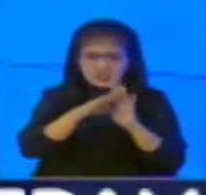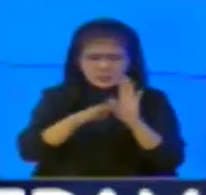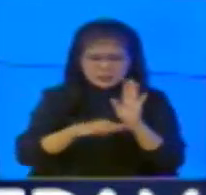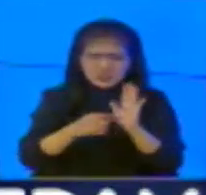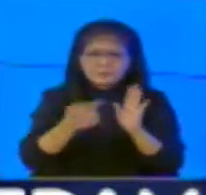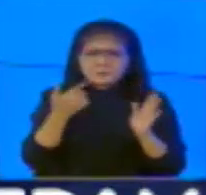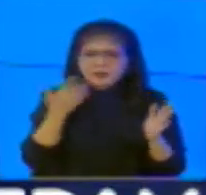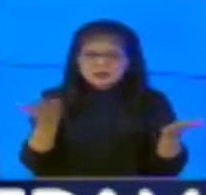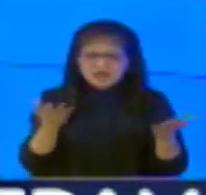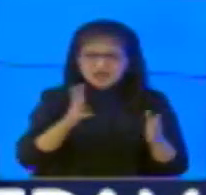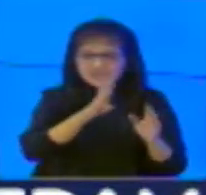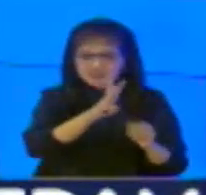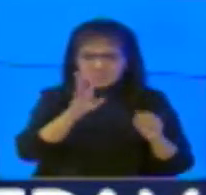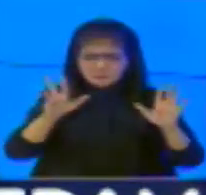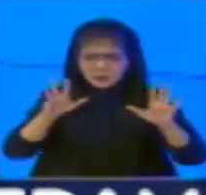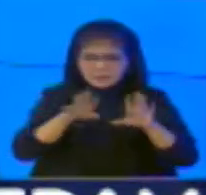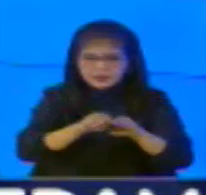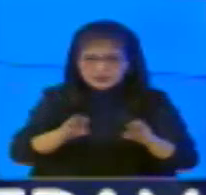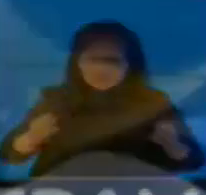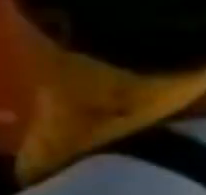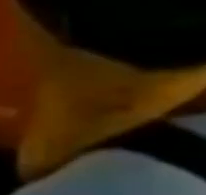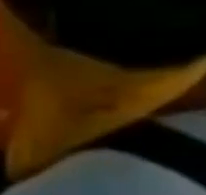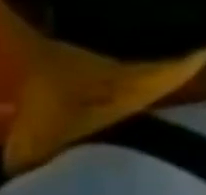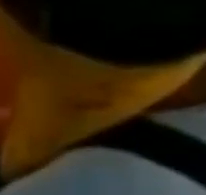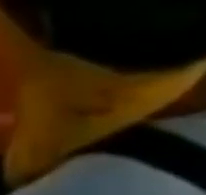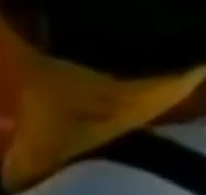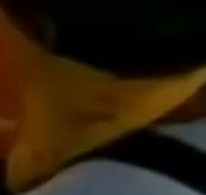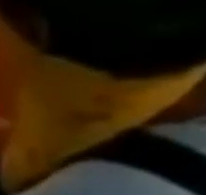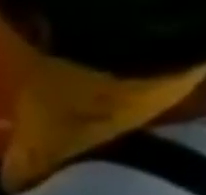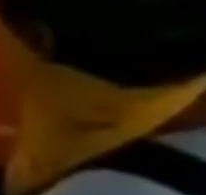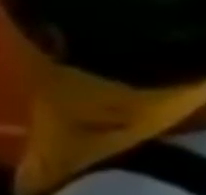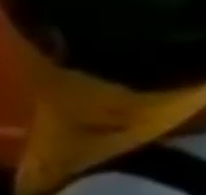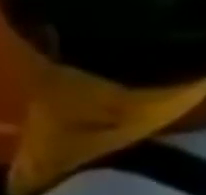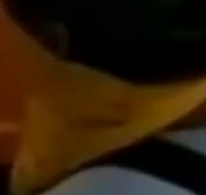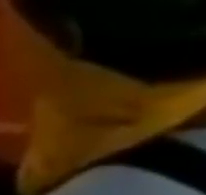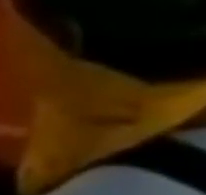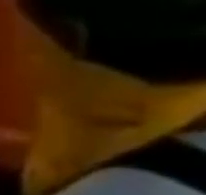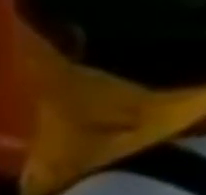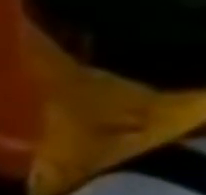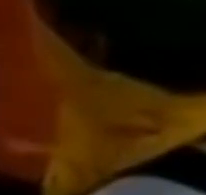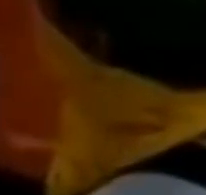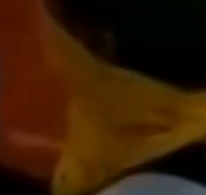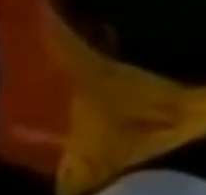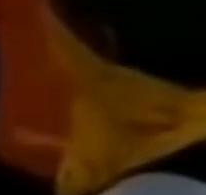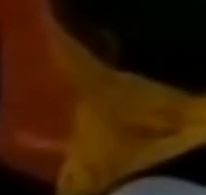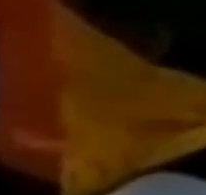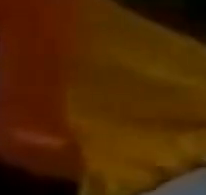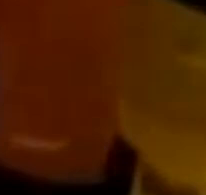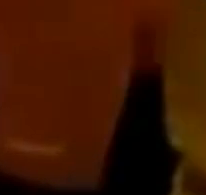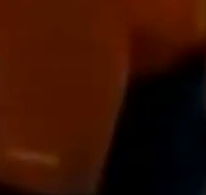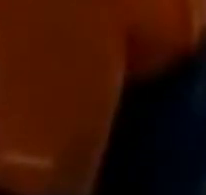39 TKA yang akan dipekerjakan di kawasan ekonomi khusus di Desa Gunung Kijang Bintan tidak menjalani masa karantina